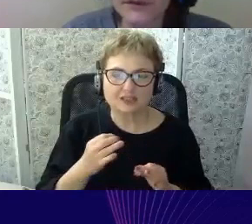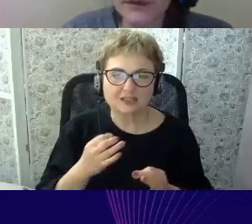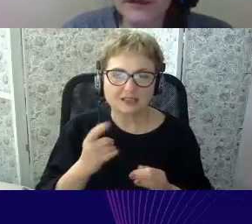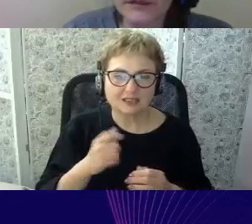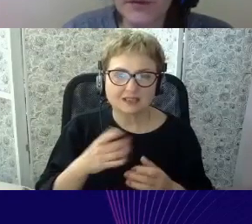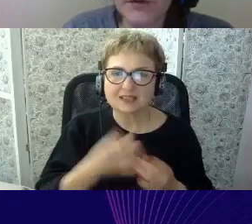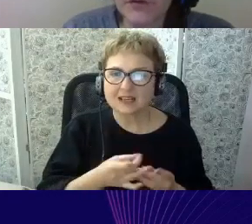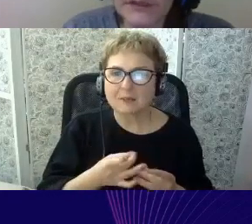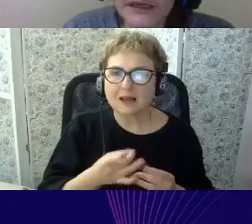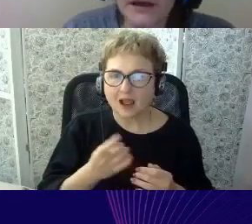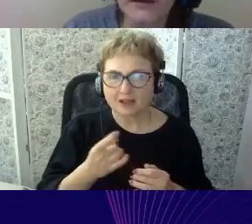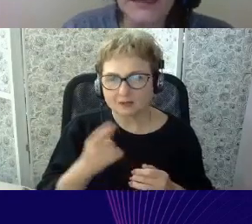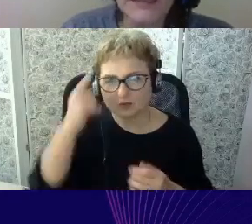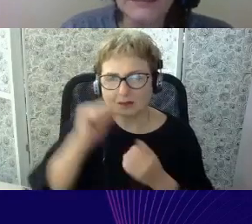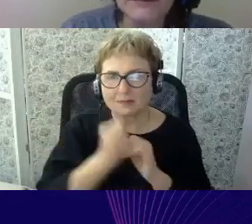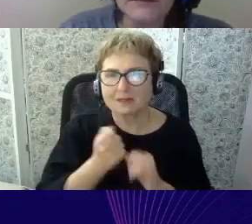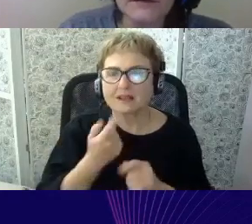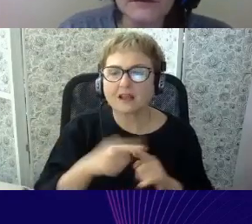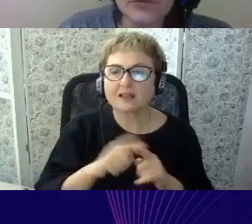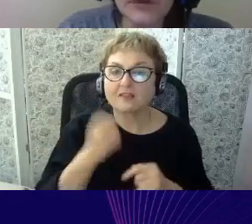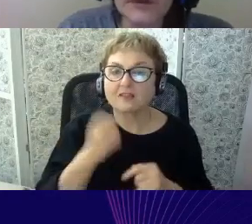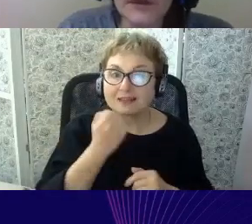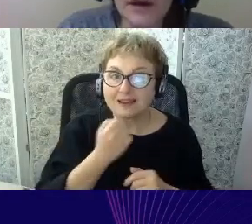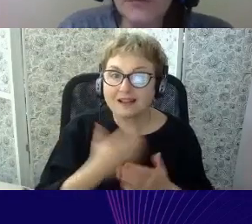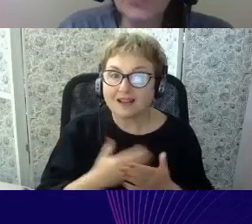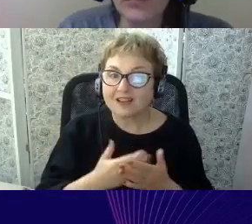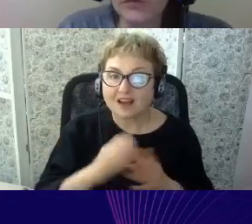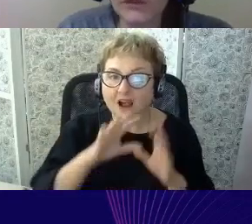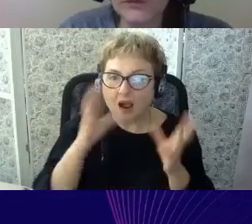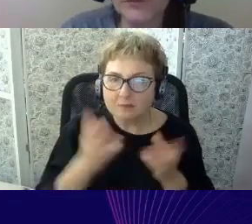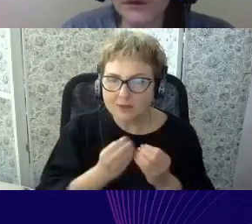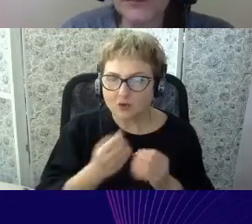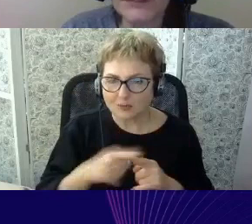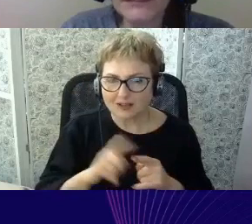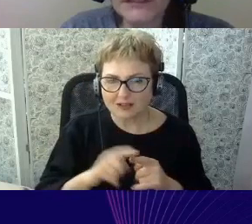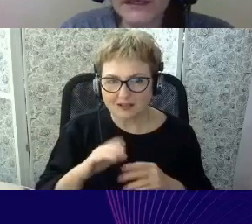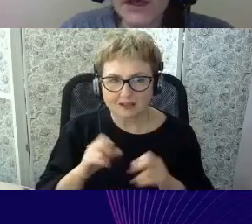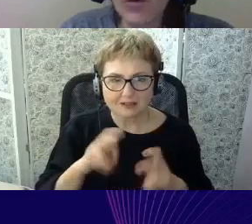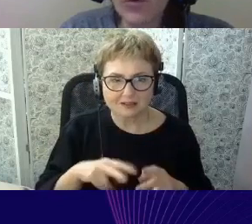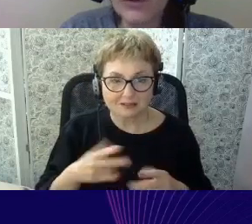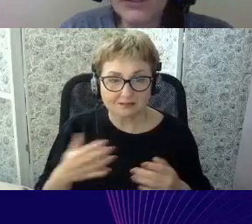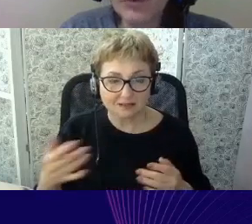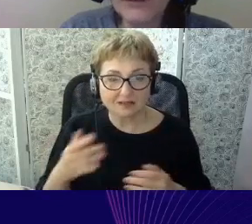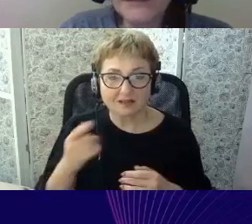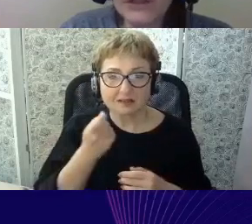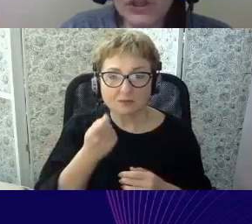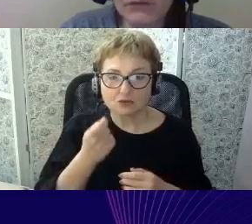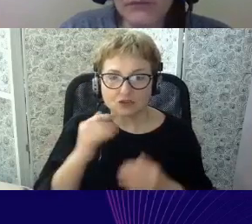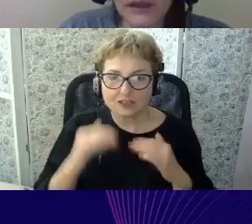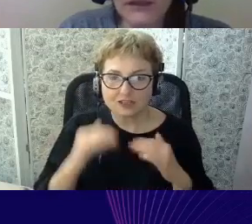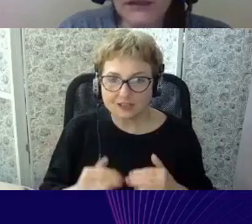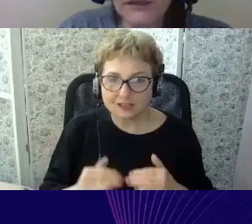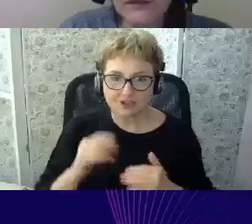сложность закрепляемого материала и, ну, наверное, объем вот этих компетенций, он немного